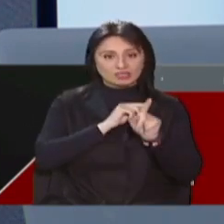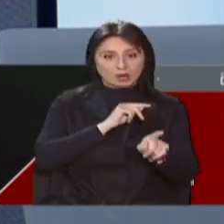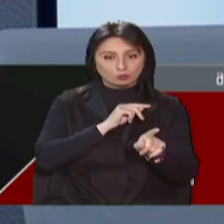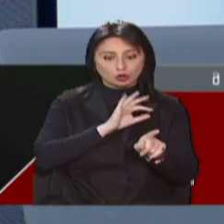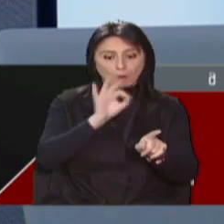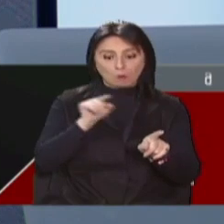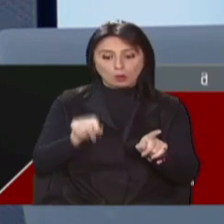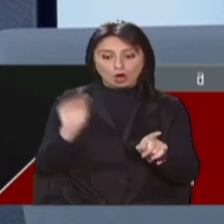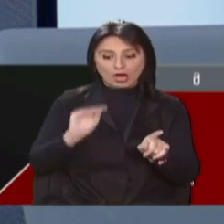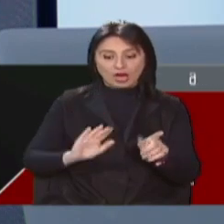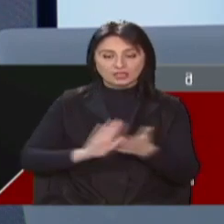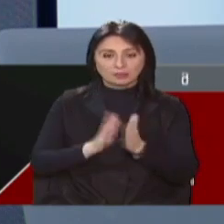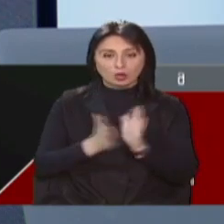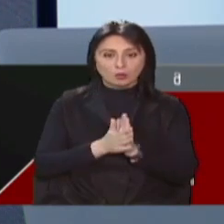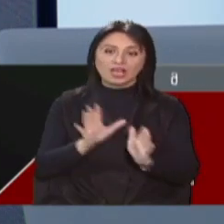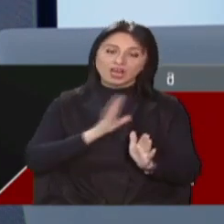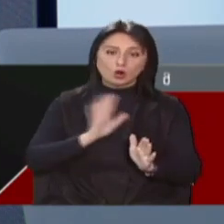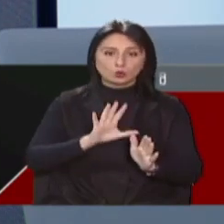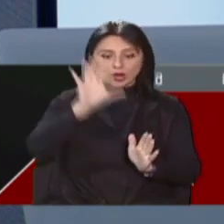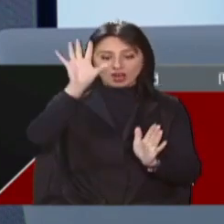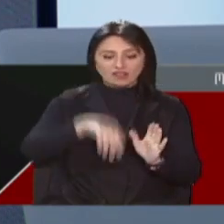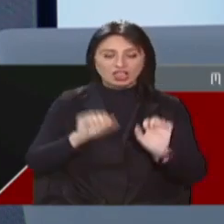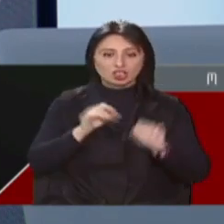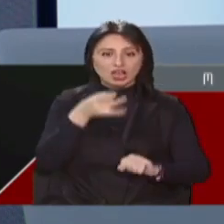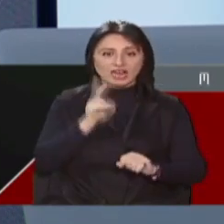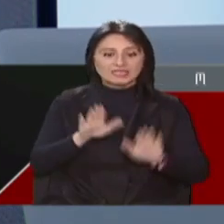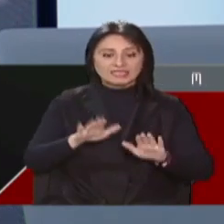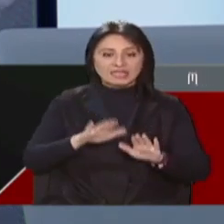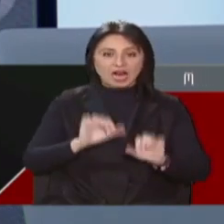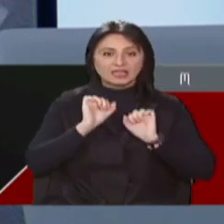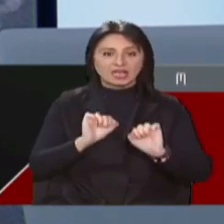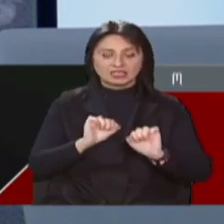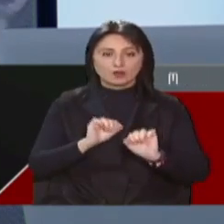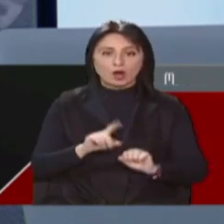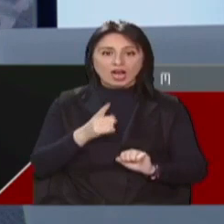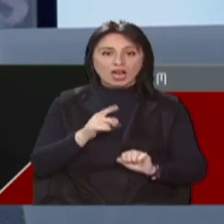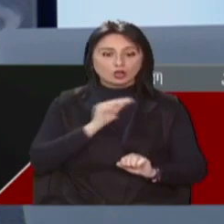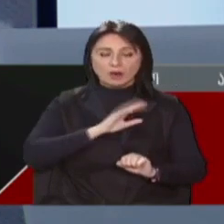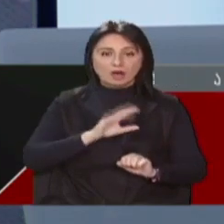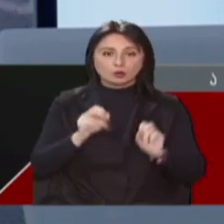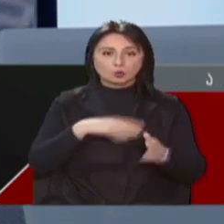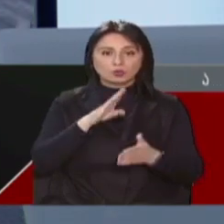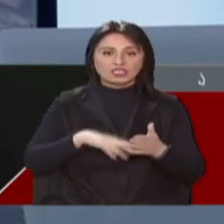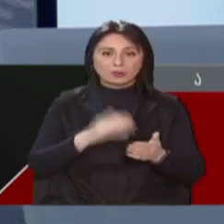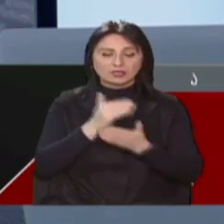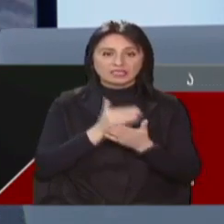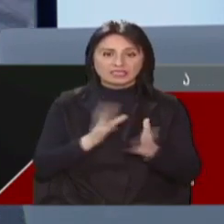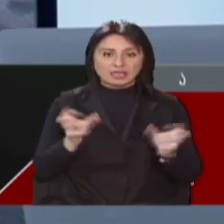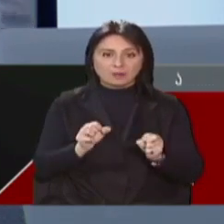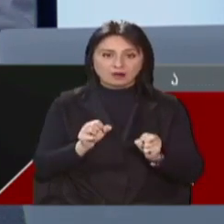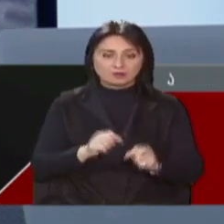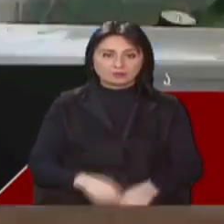სამუშაოები პროექტში გაწერილ პირობებს. Იყო თუ არა ყველა შესაძლო რისკი ადგილზე დაზღვეული და რატომ არ იმუშავა უსაფრთხოების სისტემა.